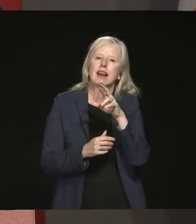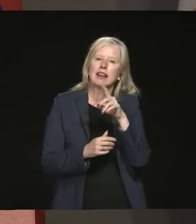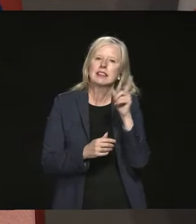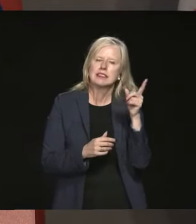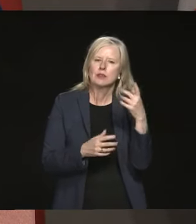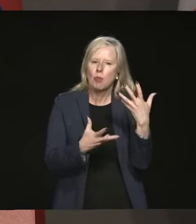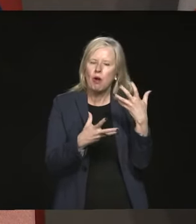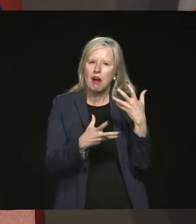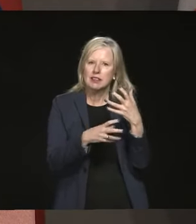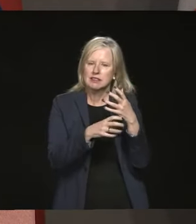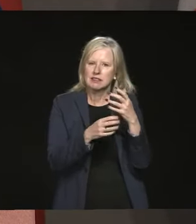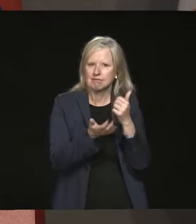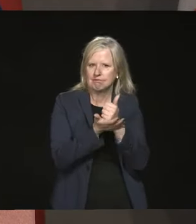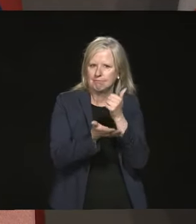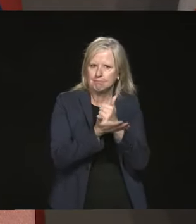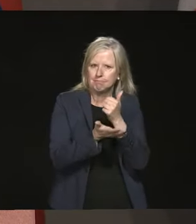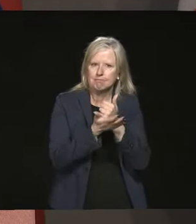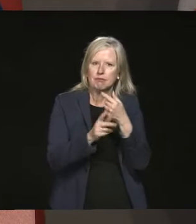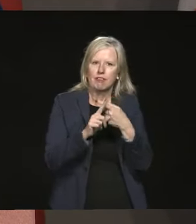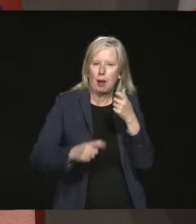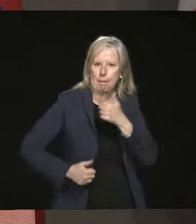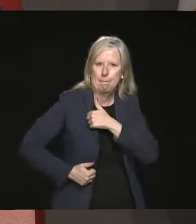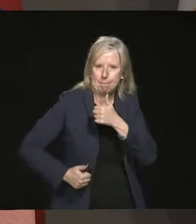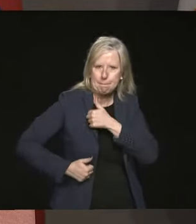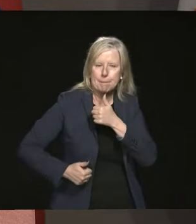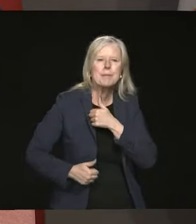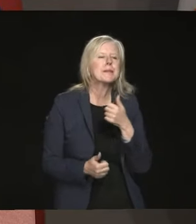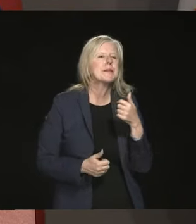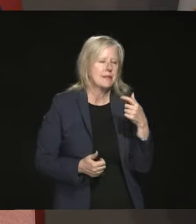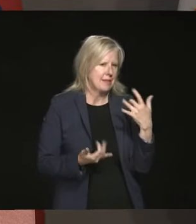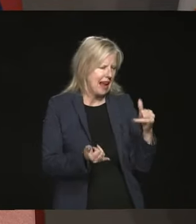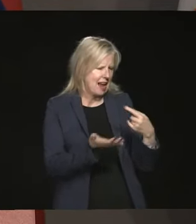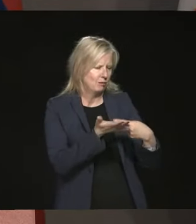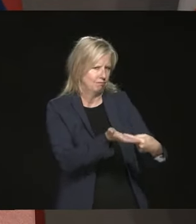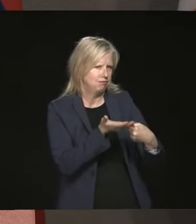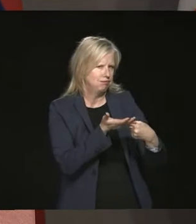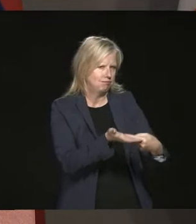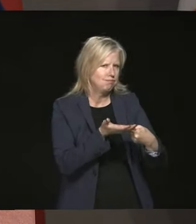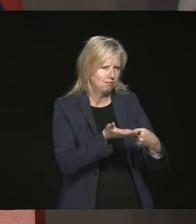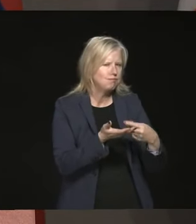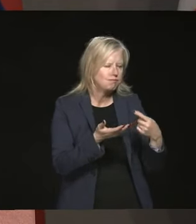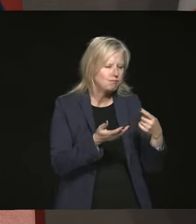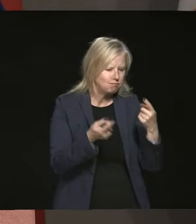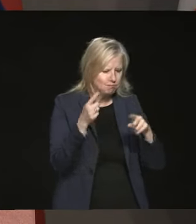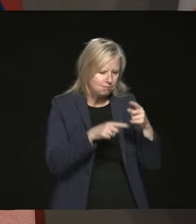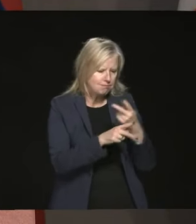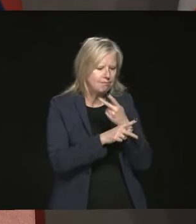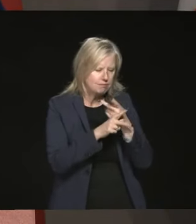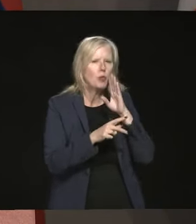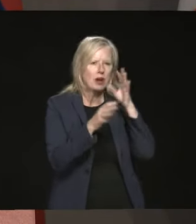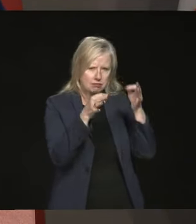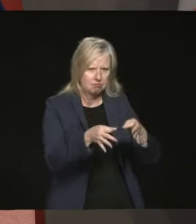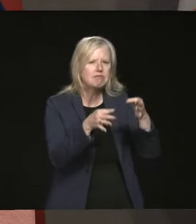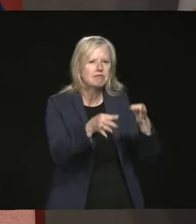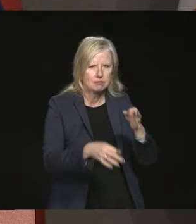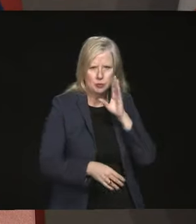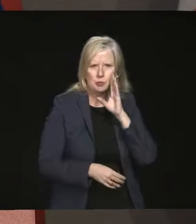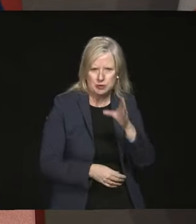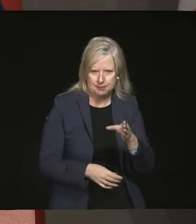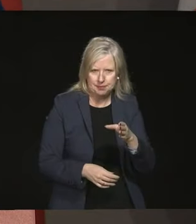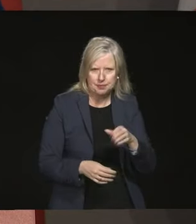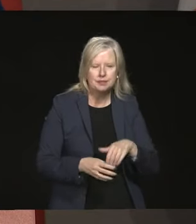éventuelles ont présentement cours et seront éventuellement communiquées. Et en terminant, mais aussi souligner à quel point appuyer